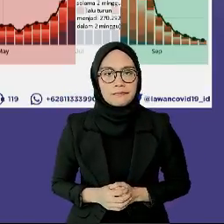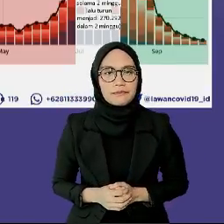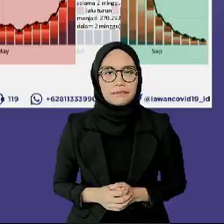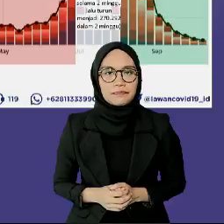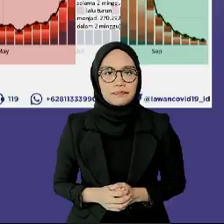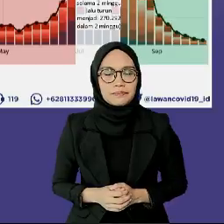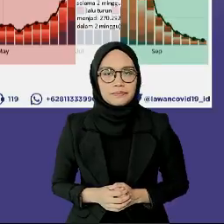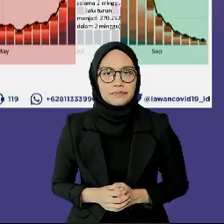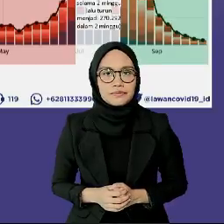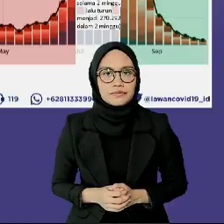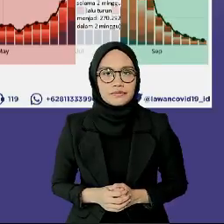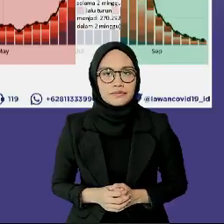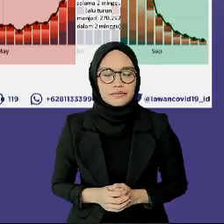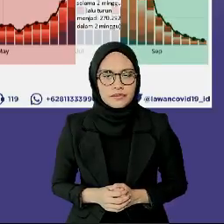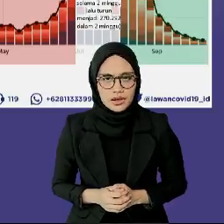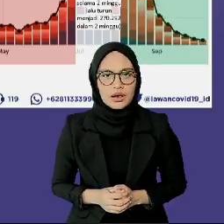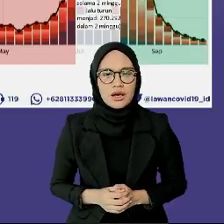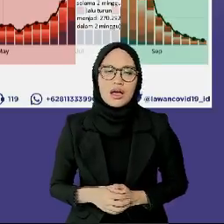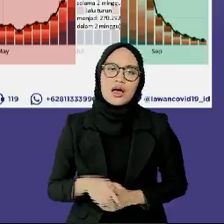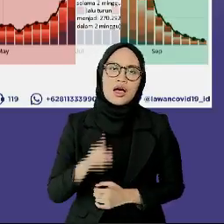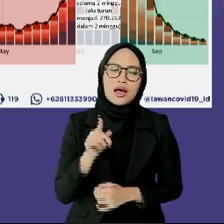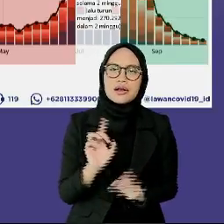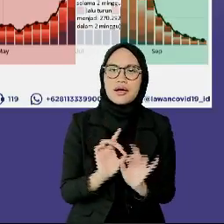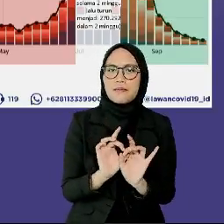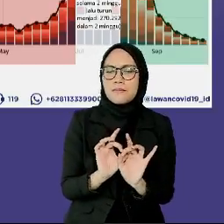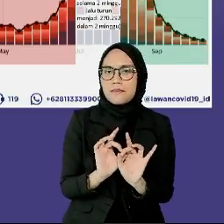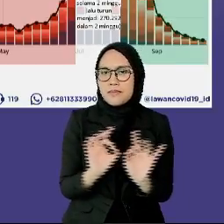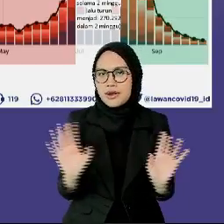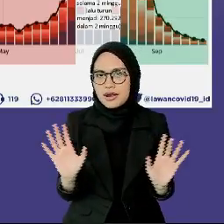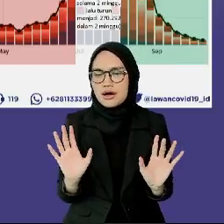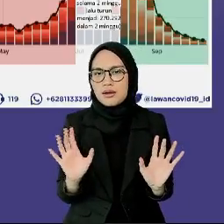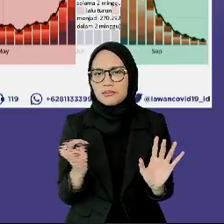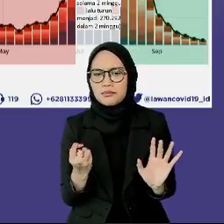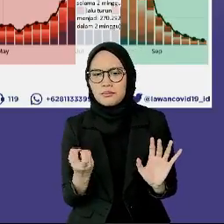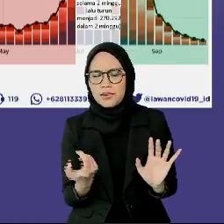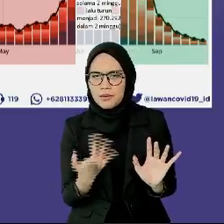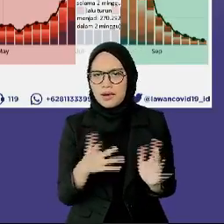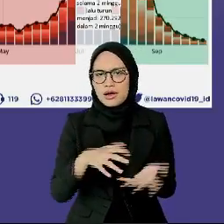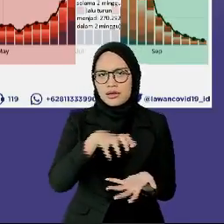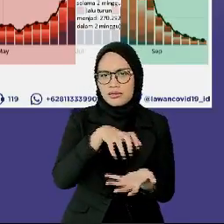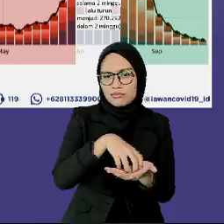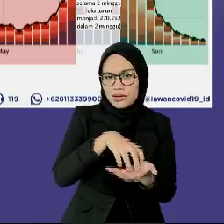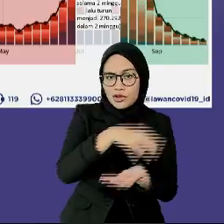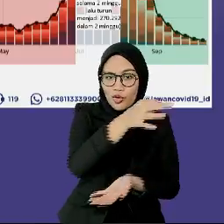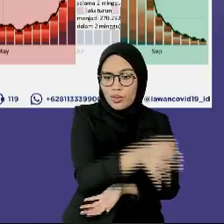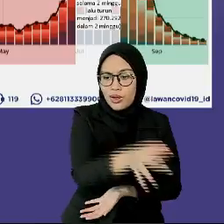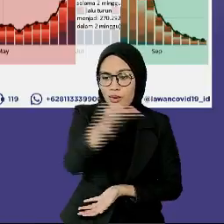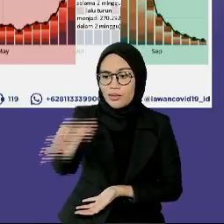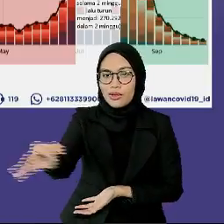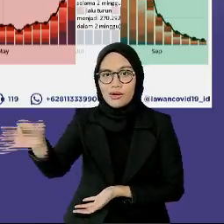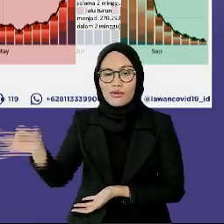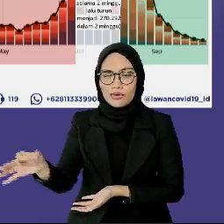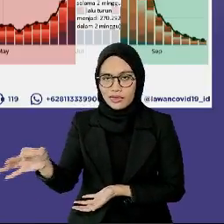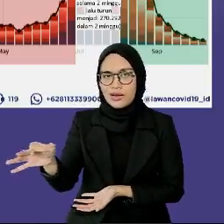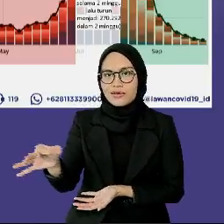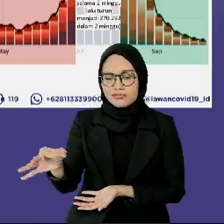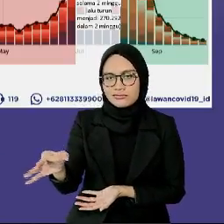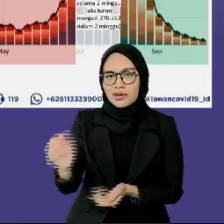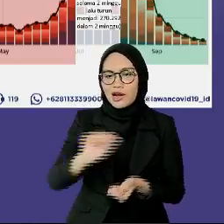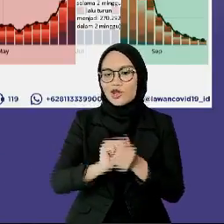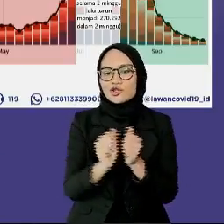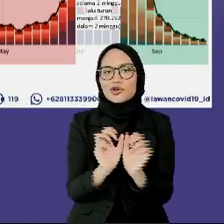demikian, terdapat perbedaan detail pembatasan kebijakan itu pada wilayah Jawa Bali sebagai penyumbang kasus